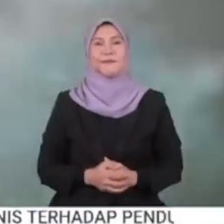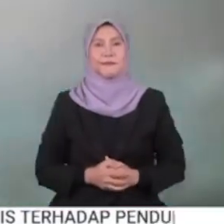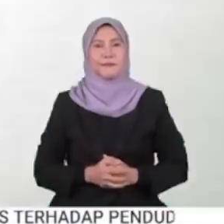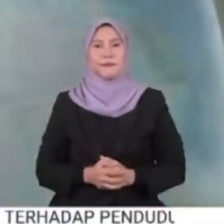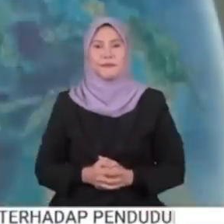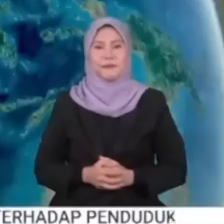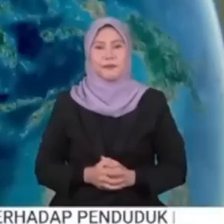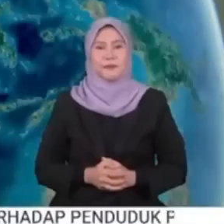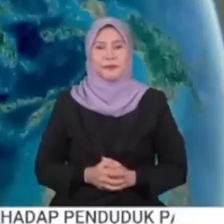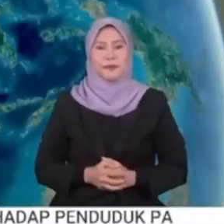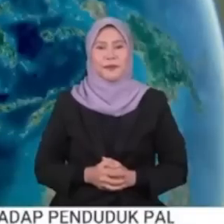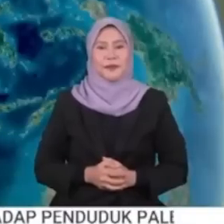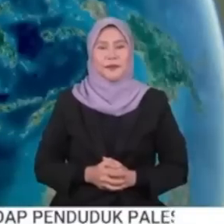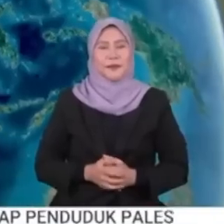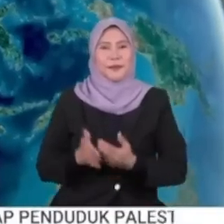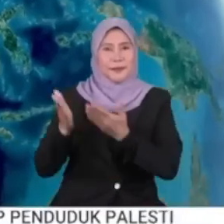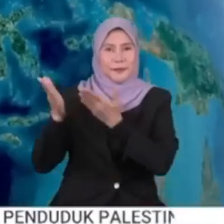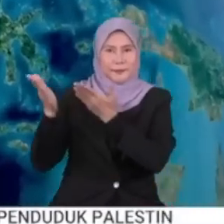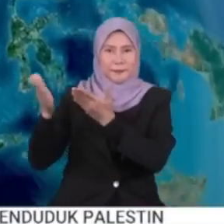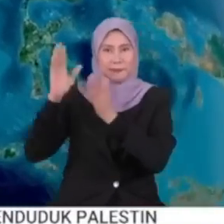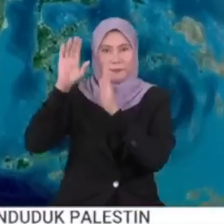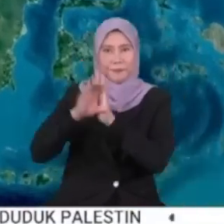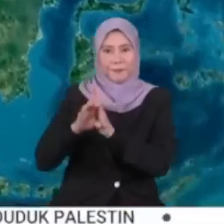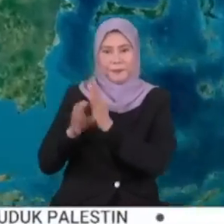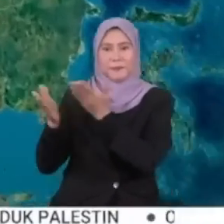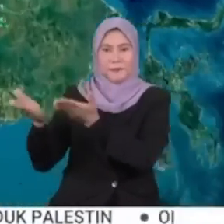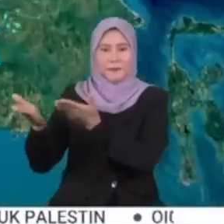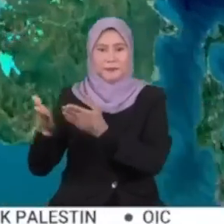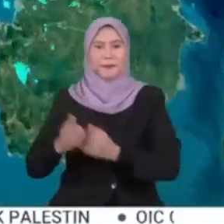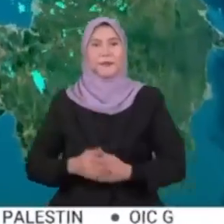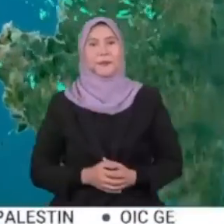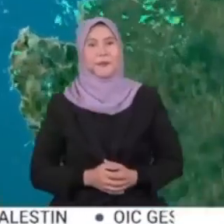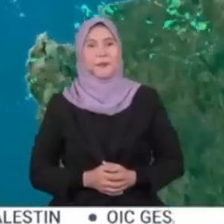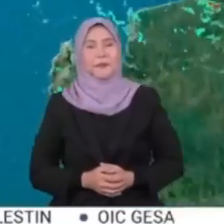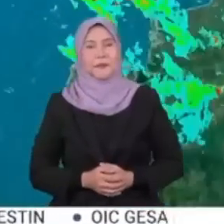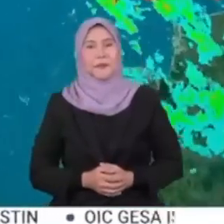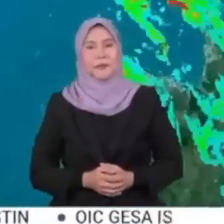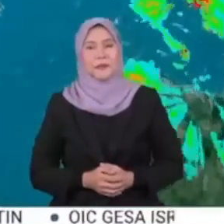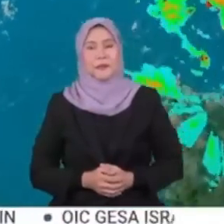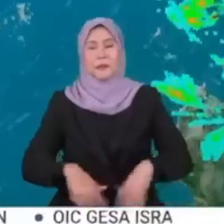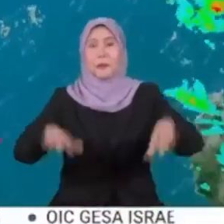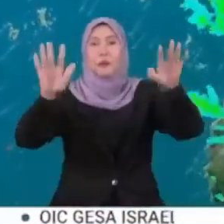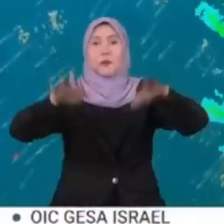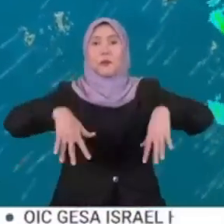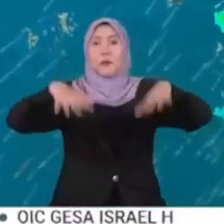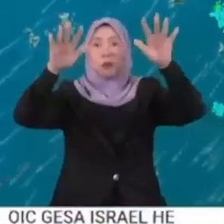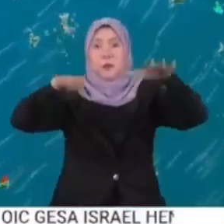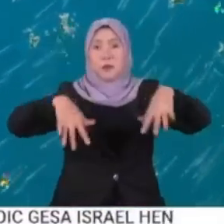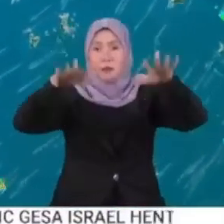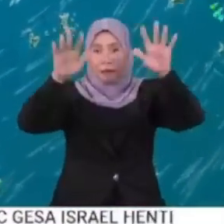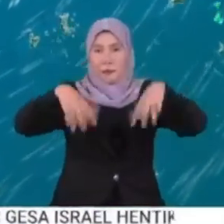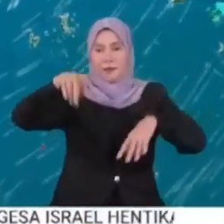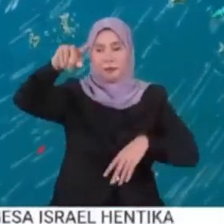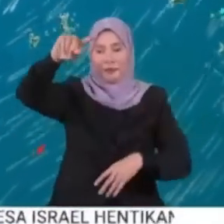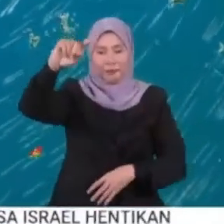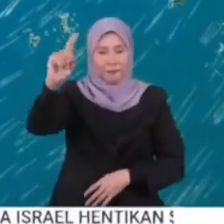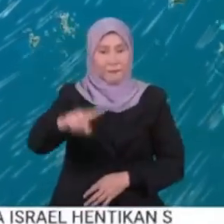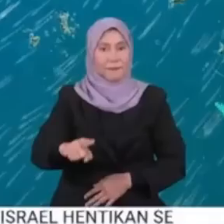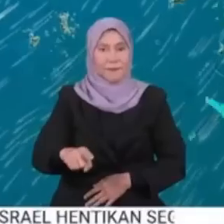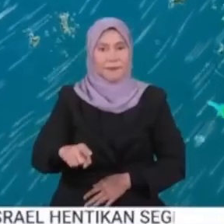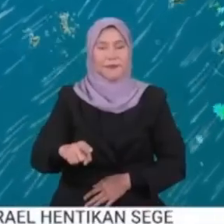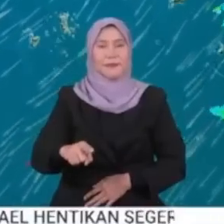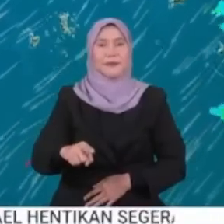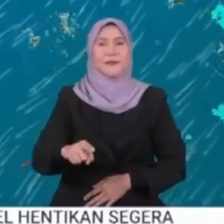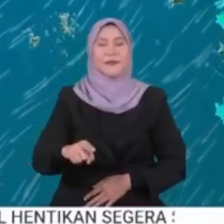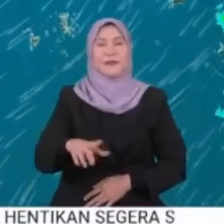kita teruskan dengan melihat paparan gema radar pada petang ini. Dilihat di sini hujan berserta ribut petir kini